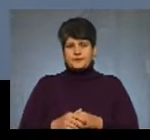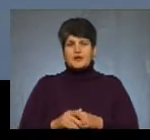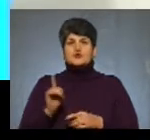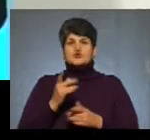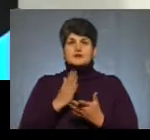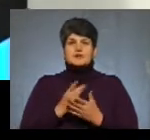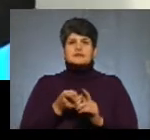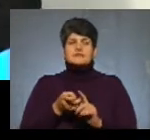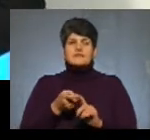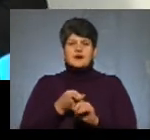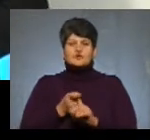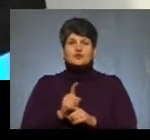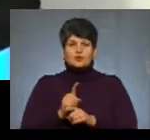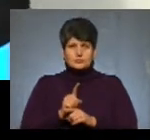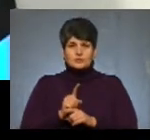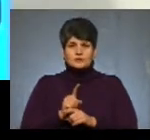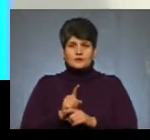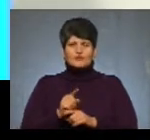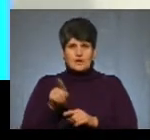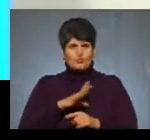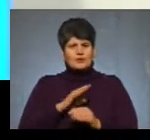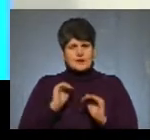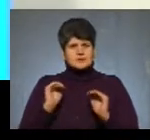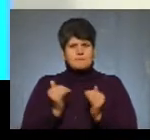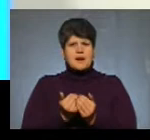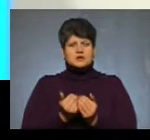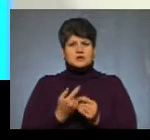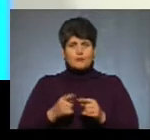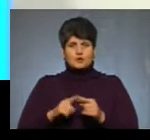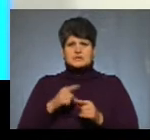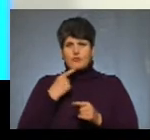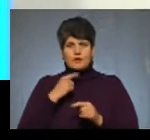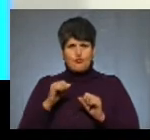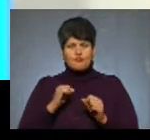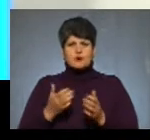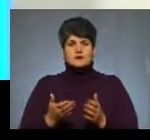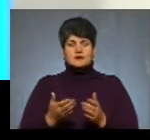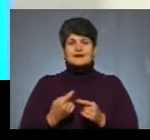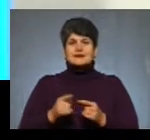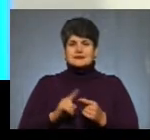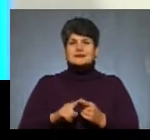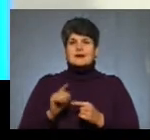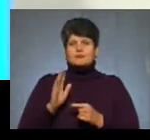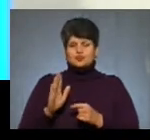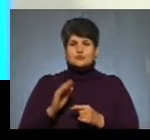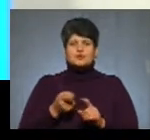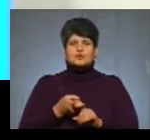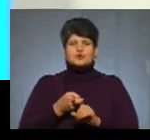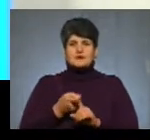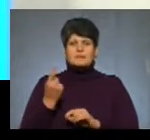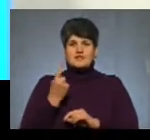споживання енергії, вона також була зменшена, зокрема, про це анонсував уряд. Це буде стосуватися